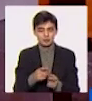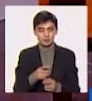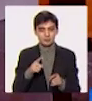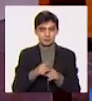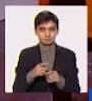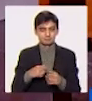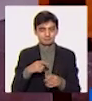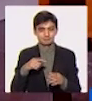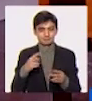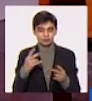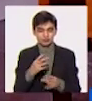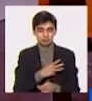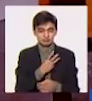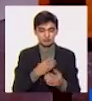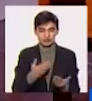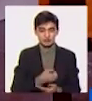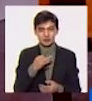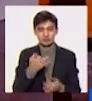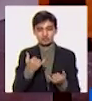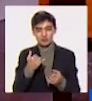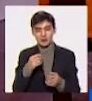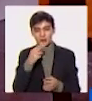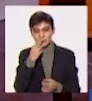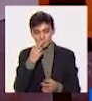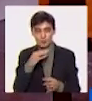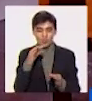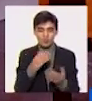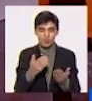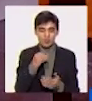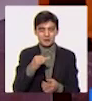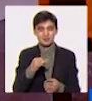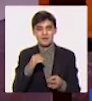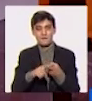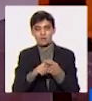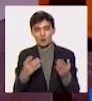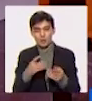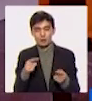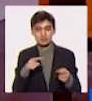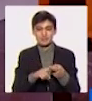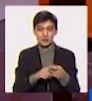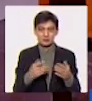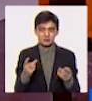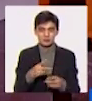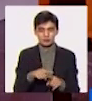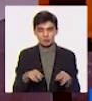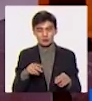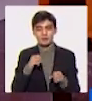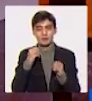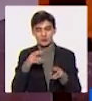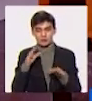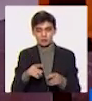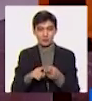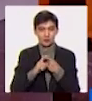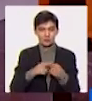ертеңгі эфирімізде коронавирус пен кәдімгі тұмаудың қандай айырмашылығы барын, және қоғамдық көліктерді вирус жұқтырып алмай қалай жүруге болатынын